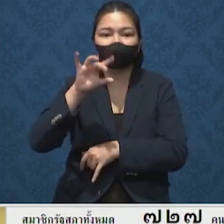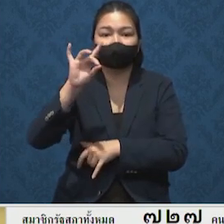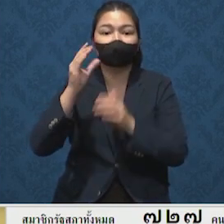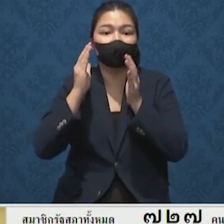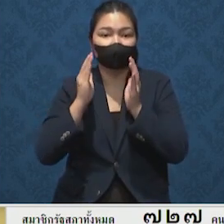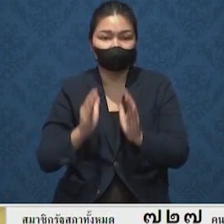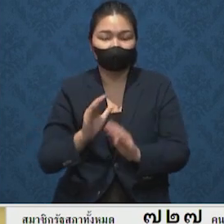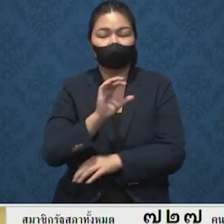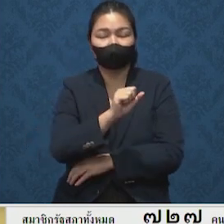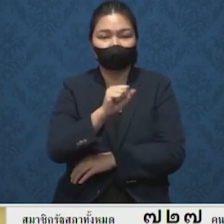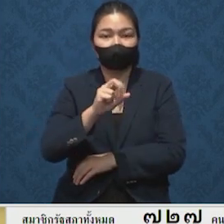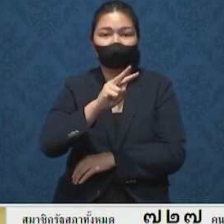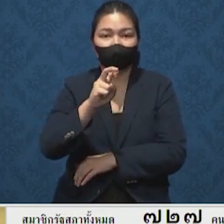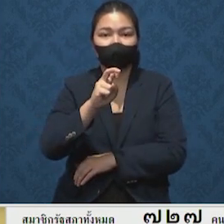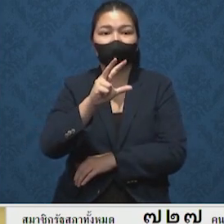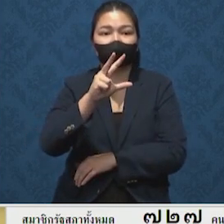ส